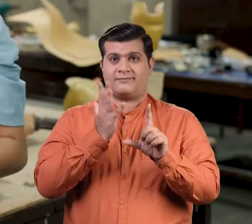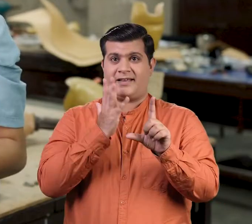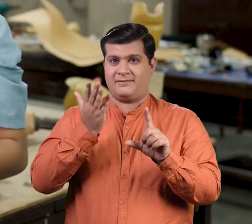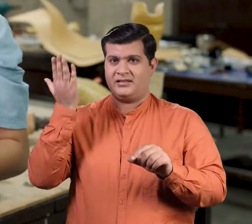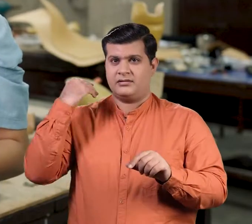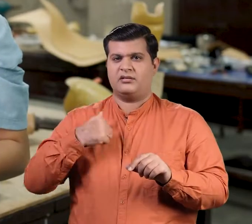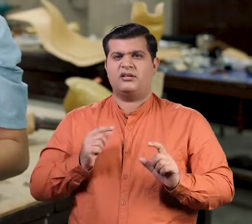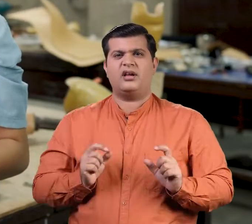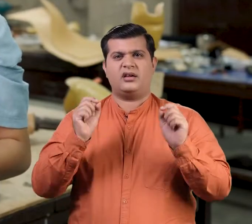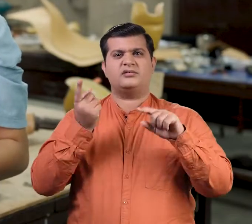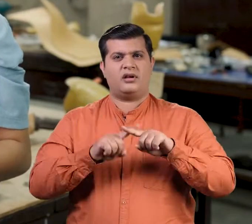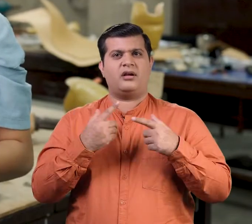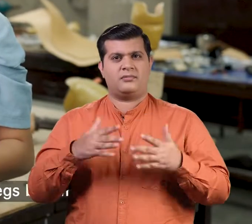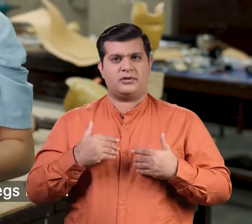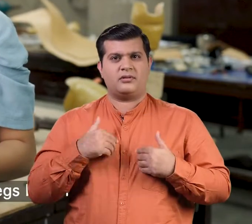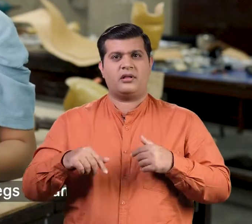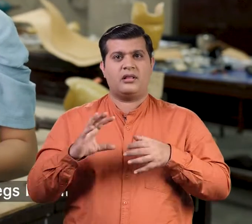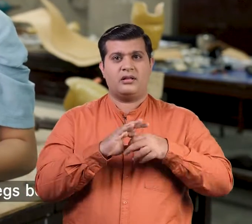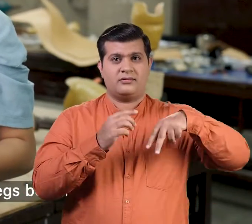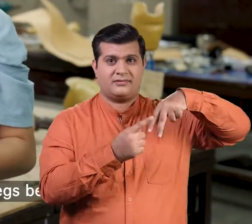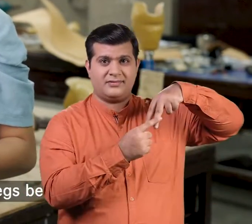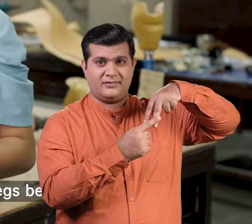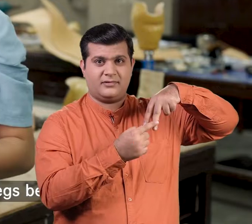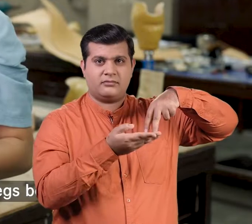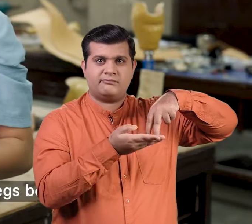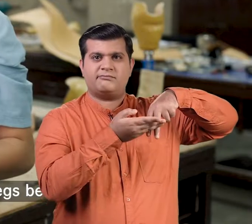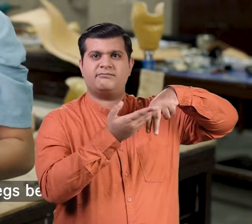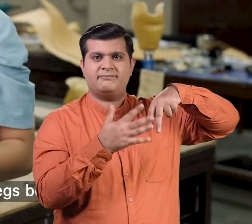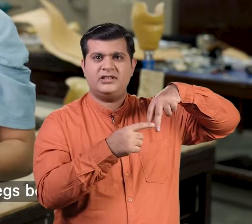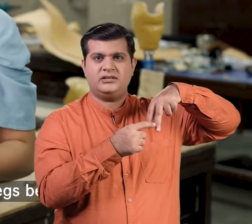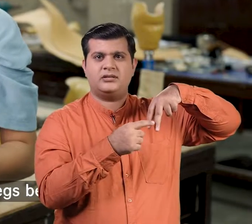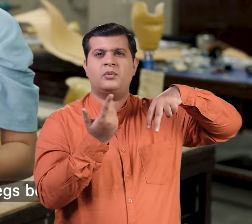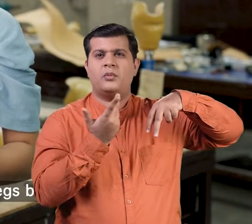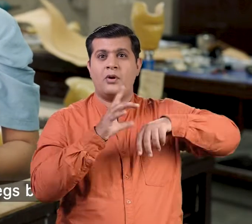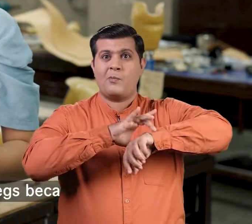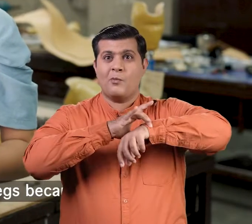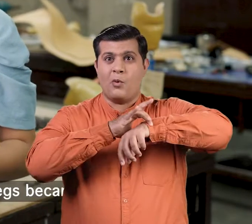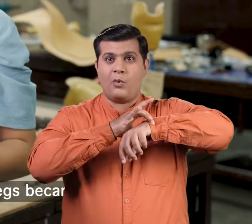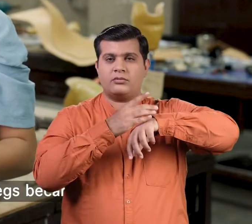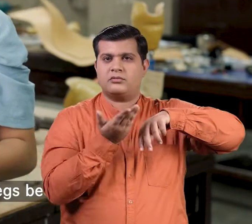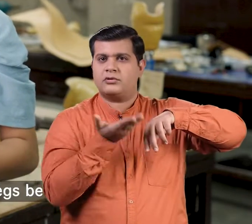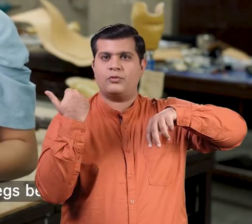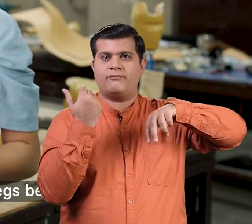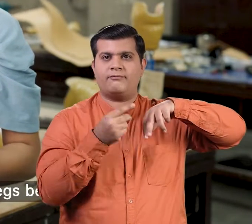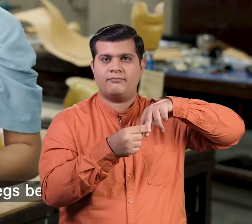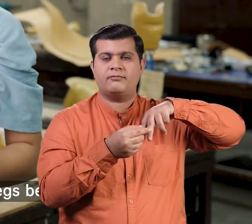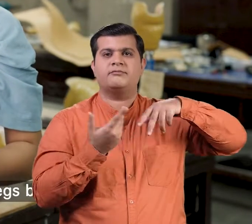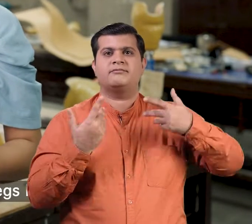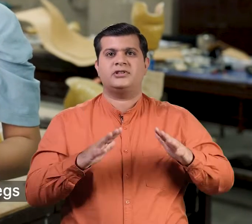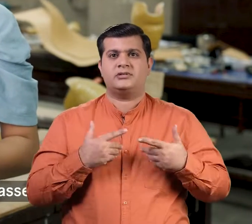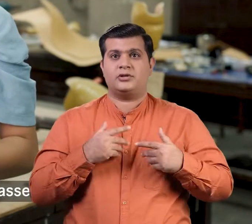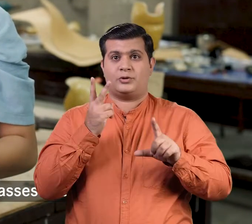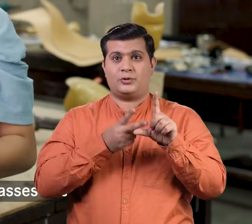5 साल पहले मुझे कैंसर हुआ था जिसकी वजह से मेरा पैर छोटा बड़ा हो गया था क्योंकि मेरी पैर की हड्डी निकाल दी गई